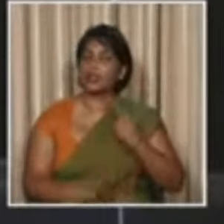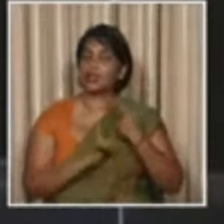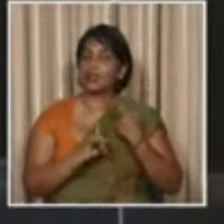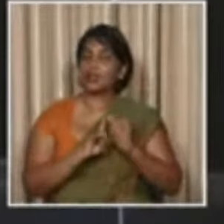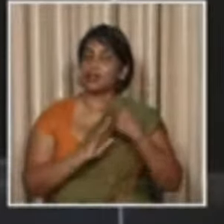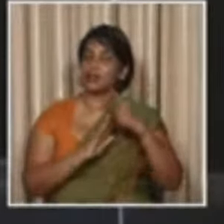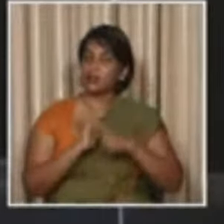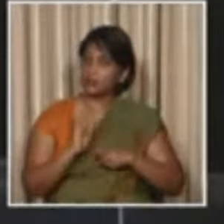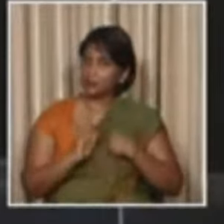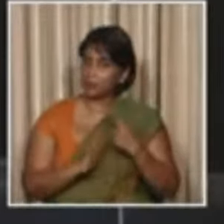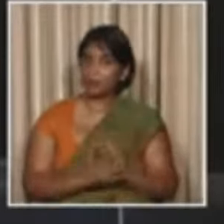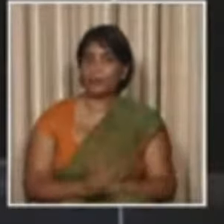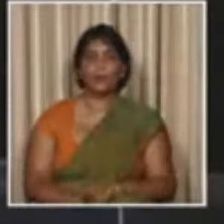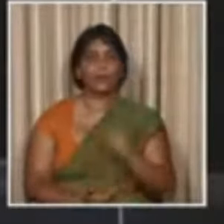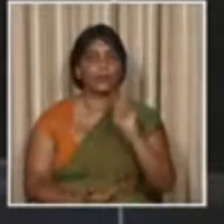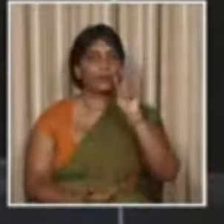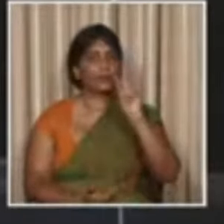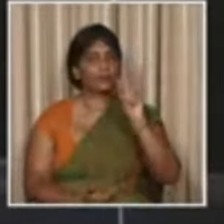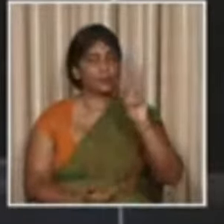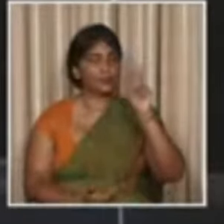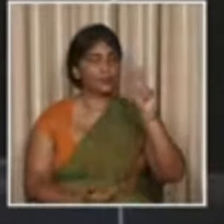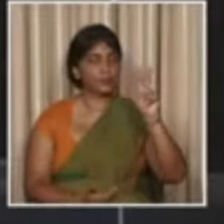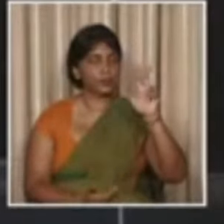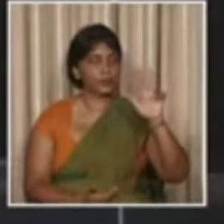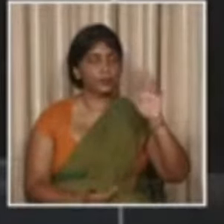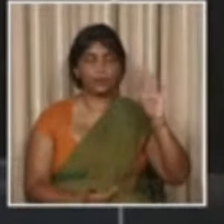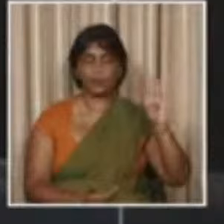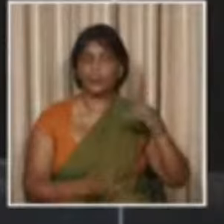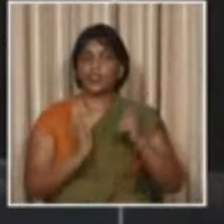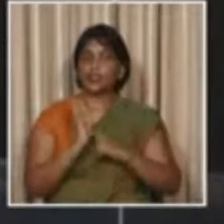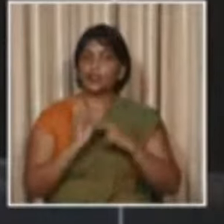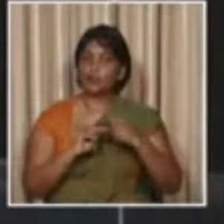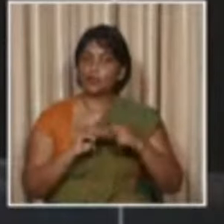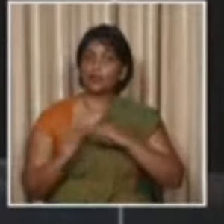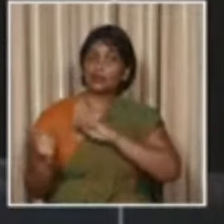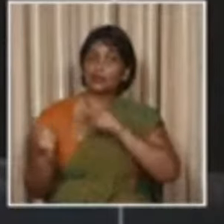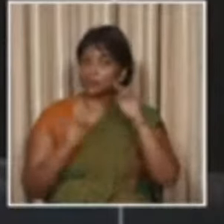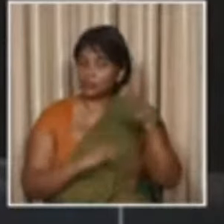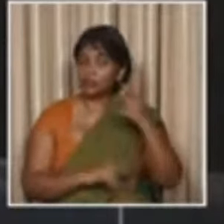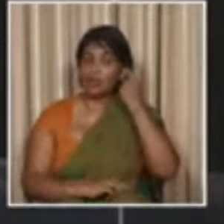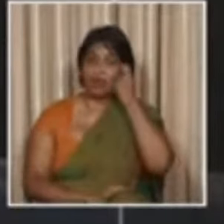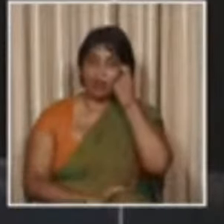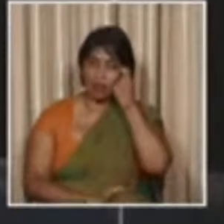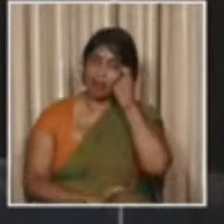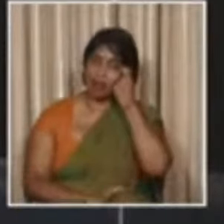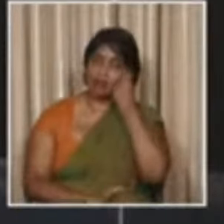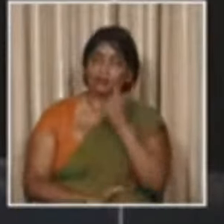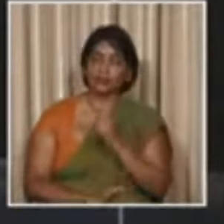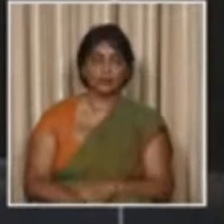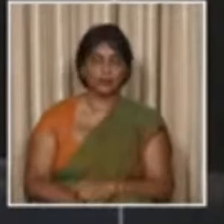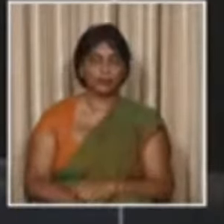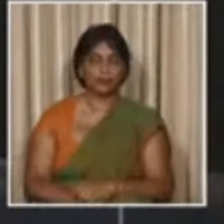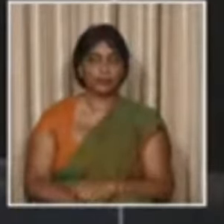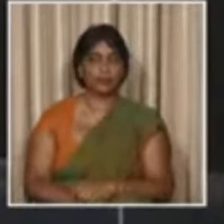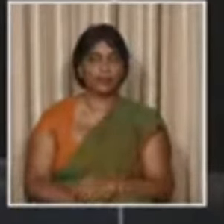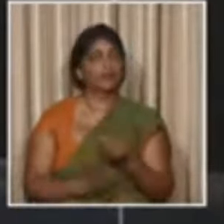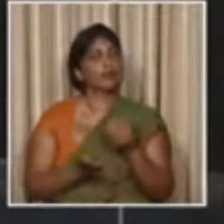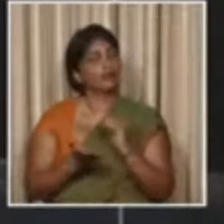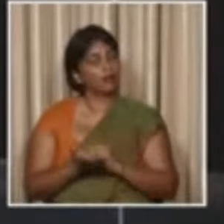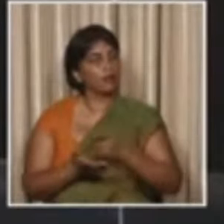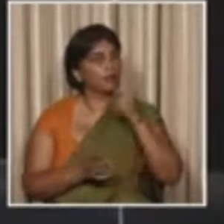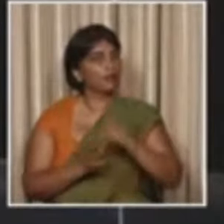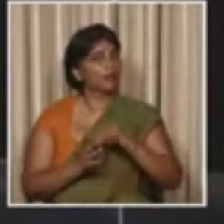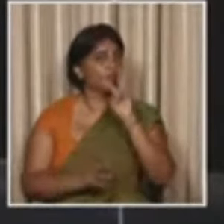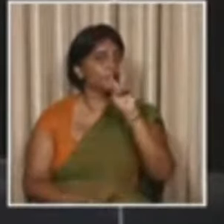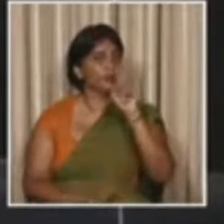යාවදින මැතිතුමා, 23/9/21 ගරු නිරෝෂන් පෙරණ මැතිතුමා කල්පන අවස්ථාවේ යෝජනාව. ආපව සාවරණික